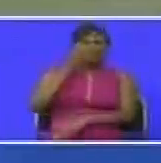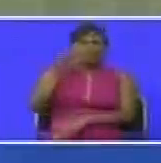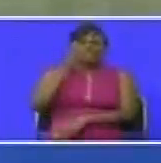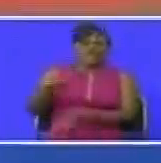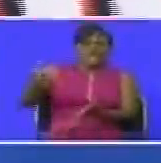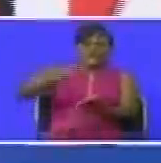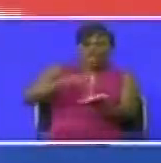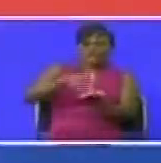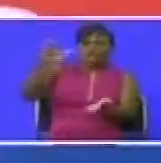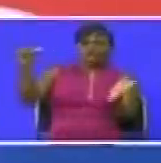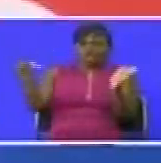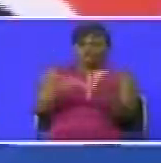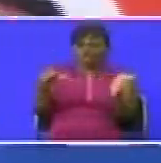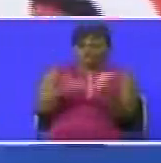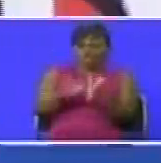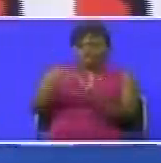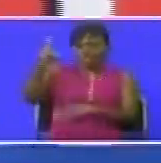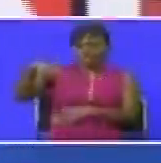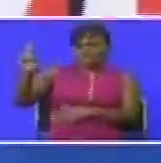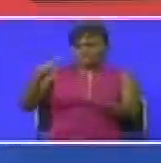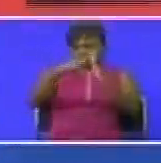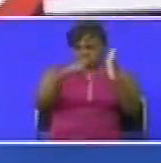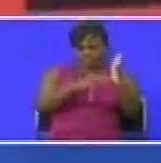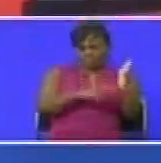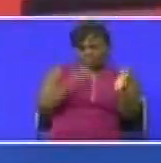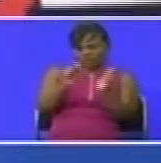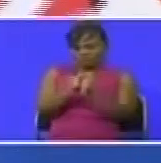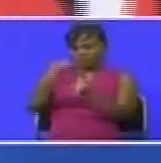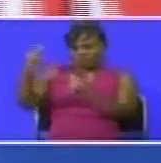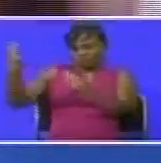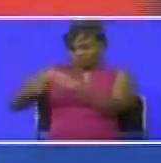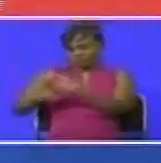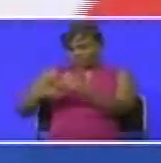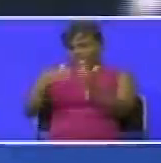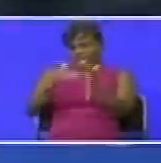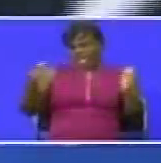kidonda cha shujaa kwa kuwashinda alama 17 kwa 10.